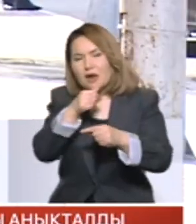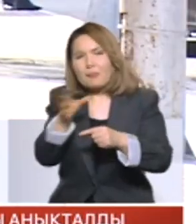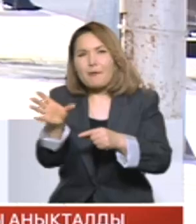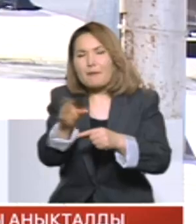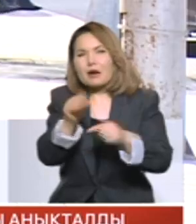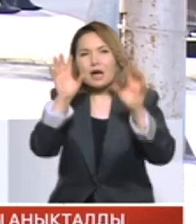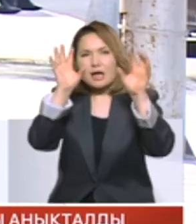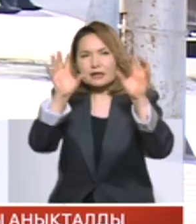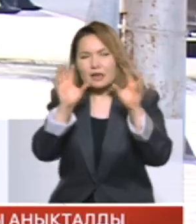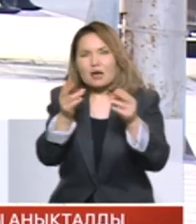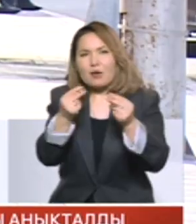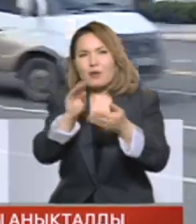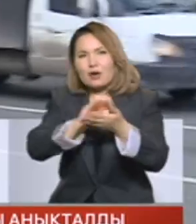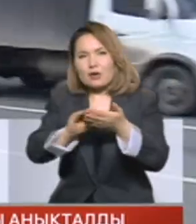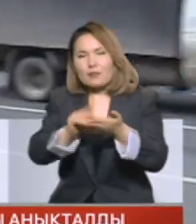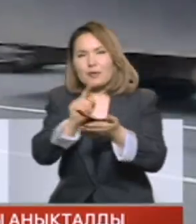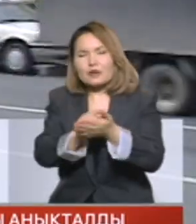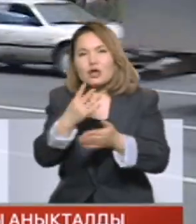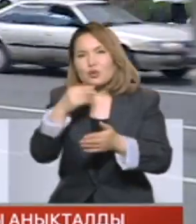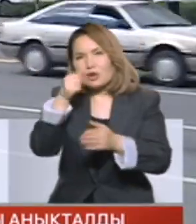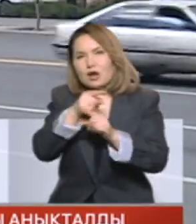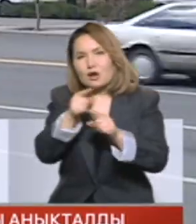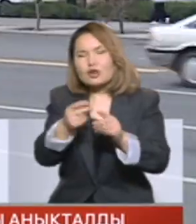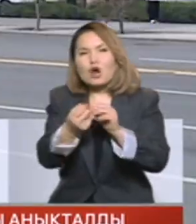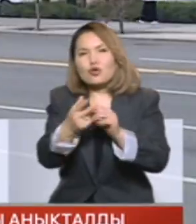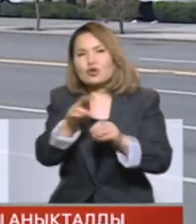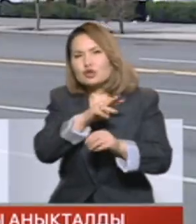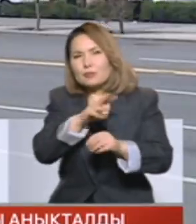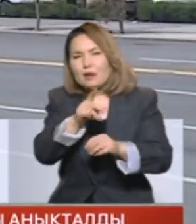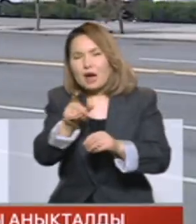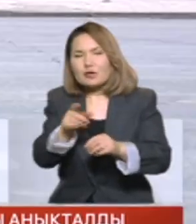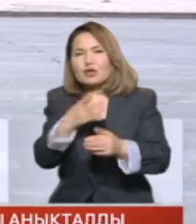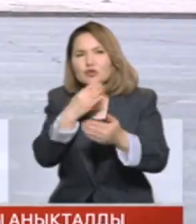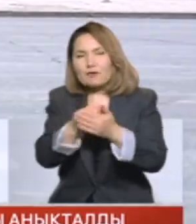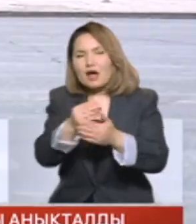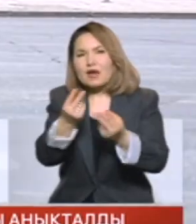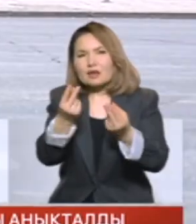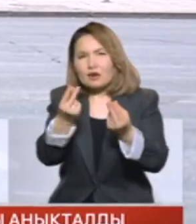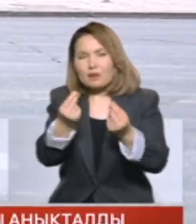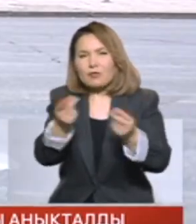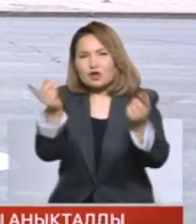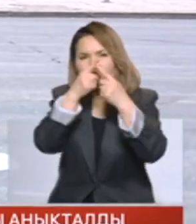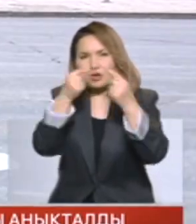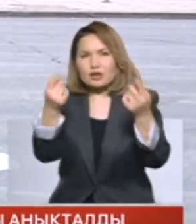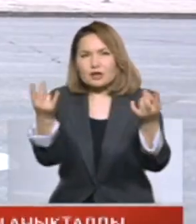декларация тапсырады. Осылайша 4 жылда 13 миллион адам табысын жария етуі тиіс.